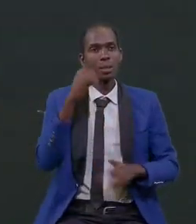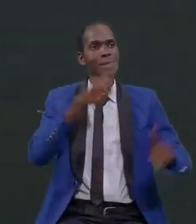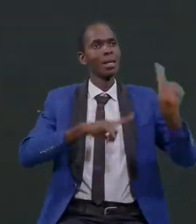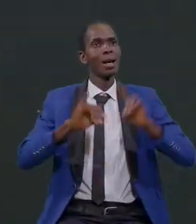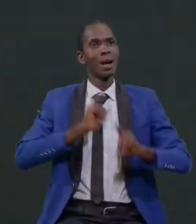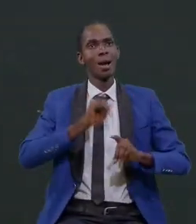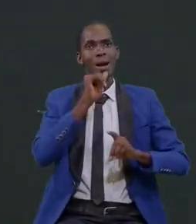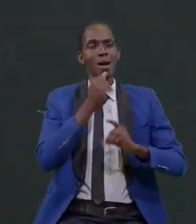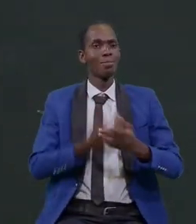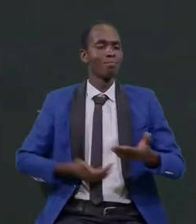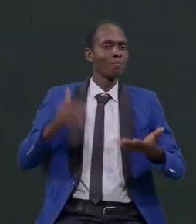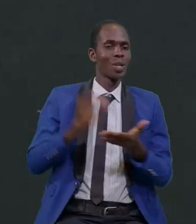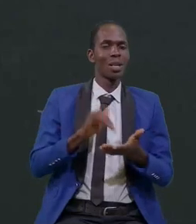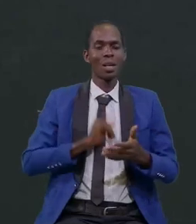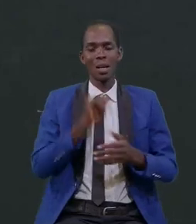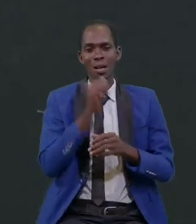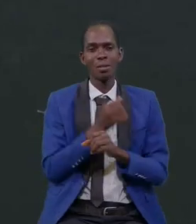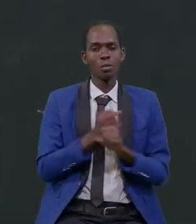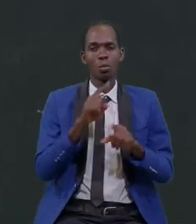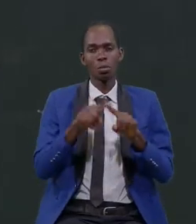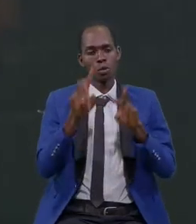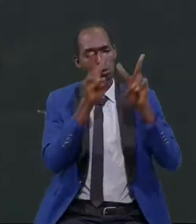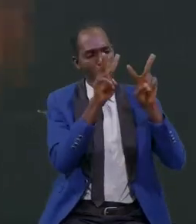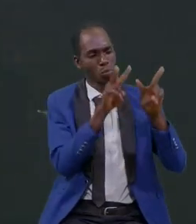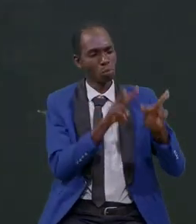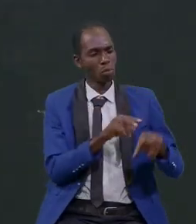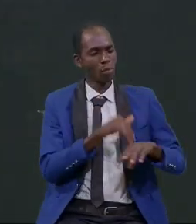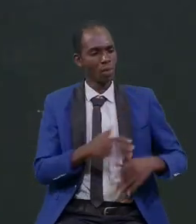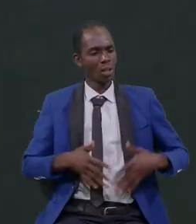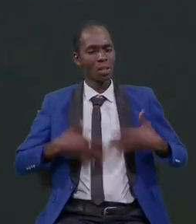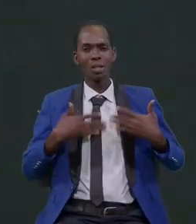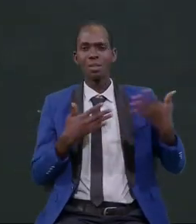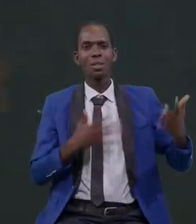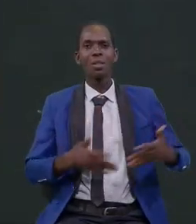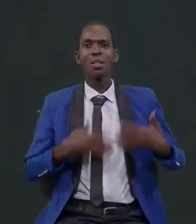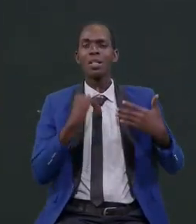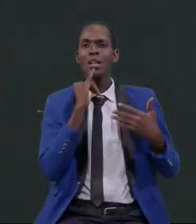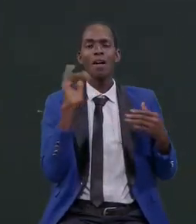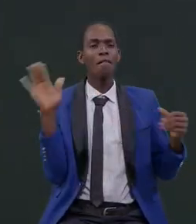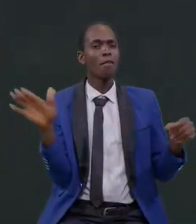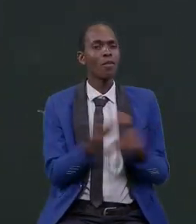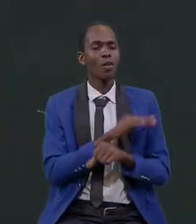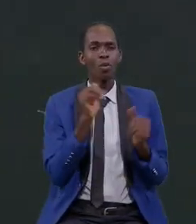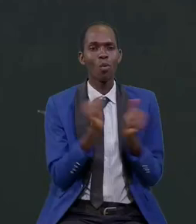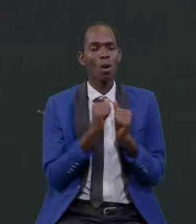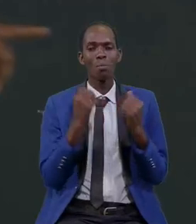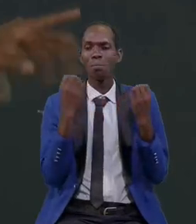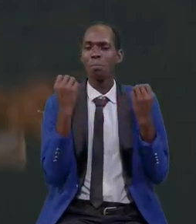nouveau. » Et quand vous regardez leur vie, la vie est pleine d'atrocités,